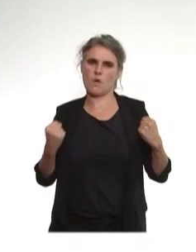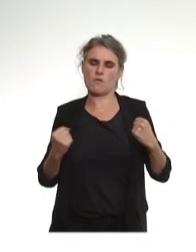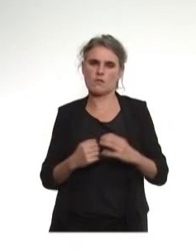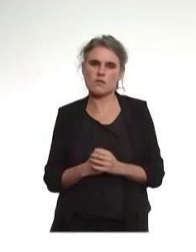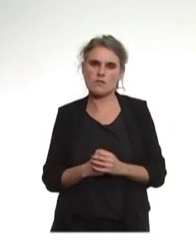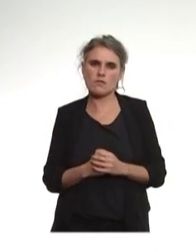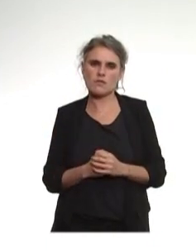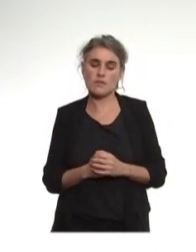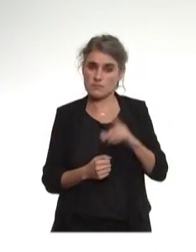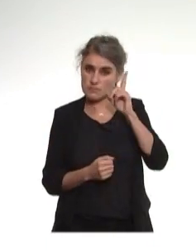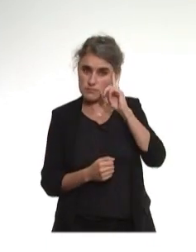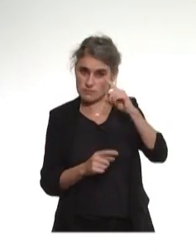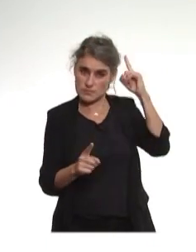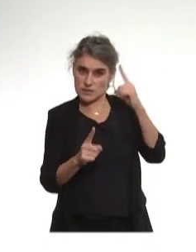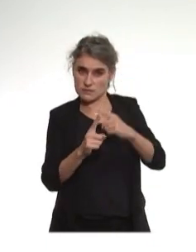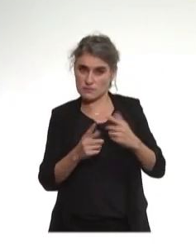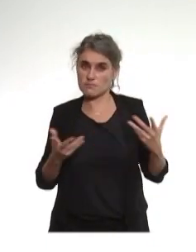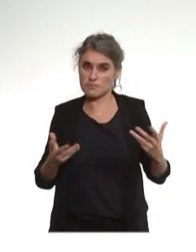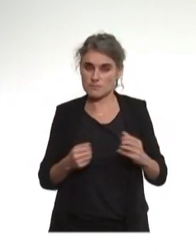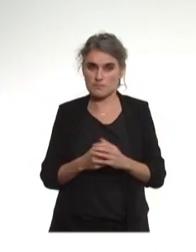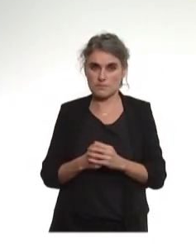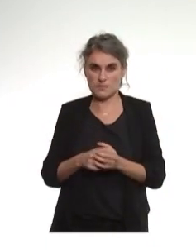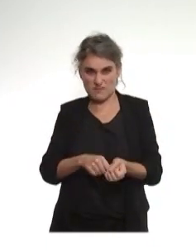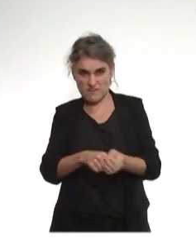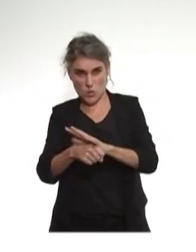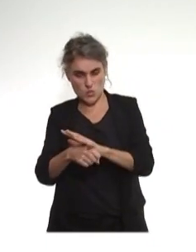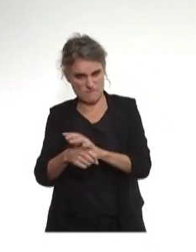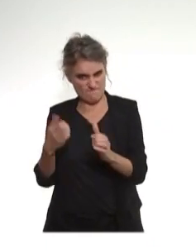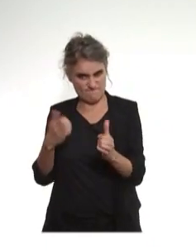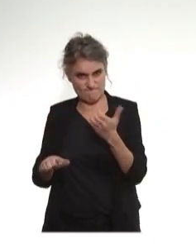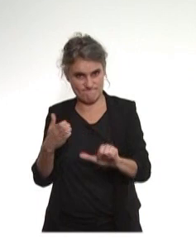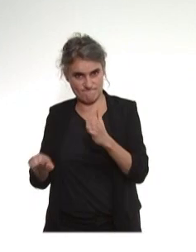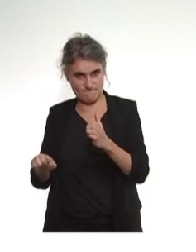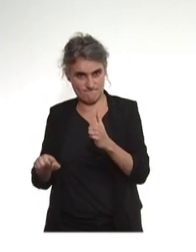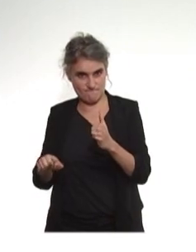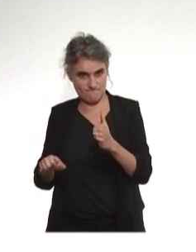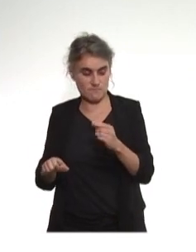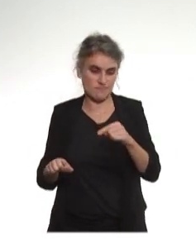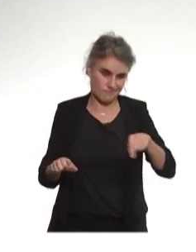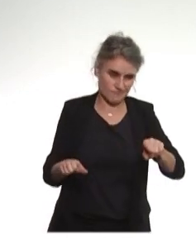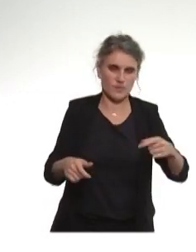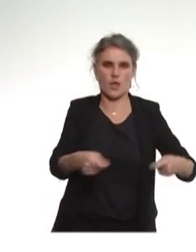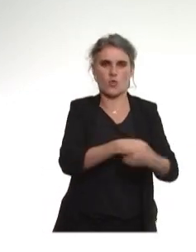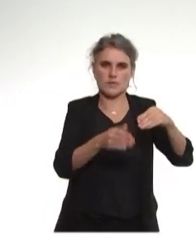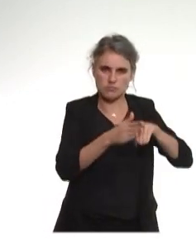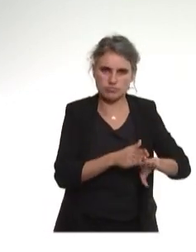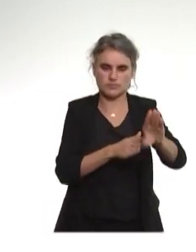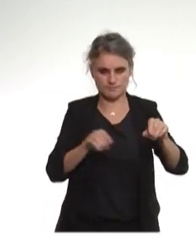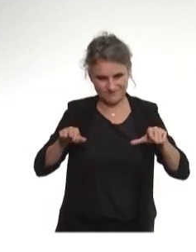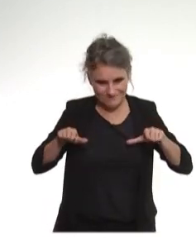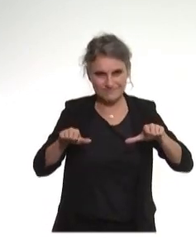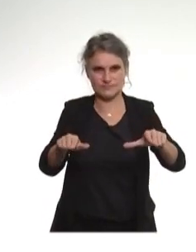de conjuguer la lutte contre le virus et le redressement de l'économie française nous allons devoir vivre